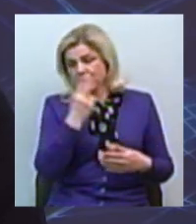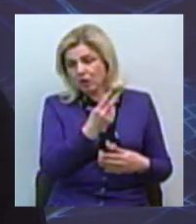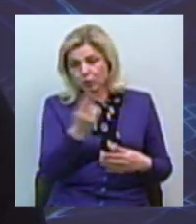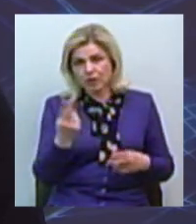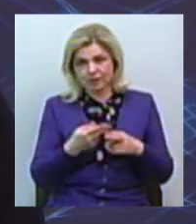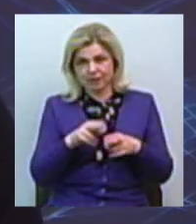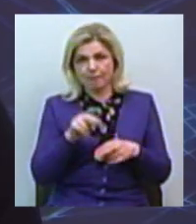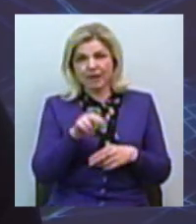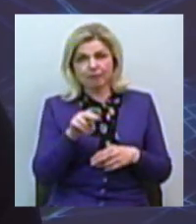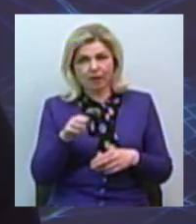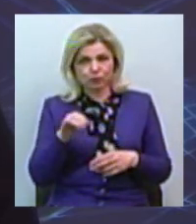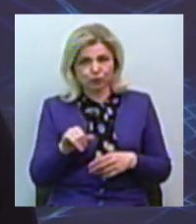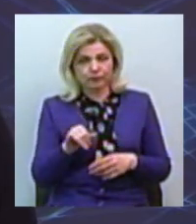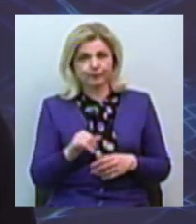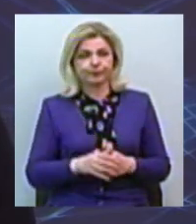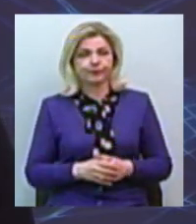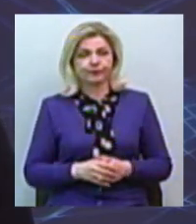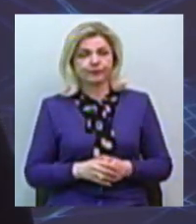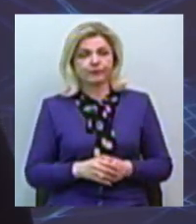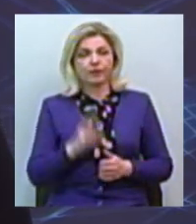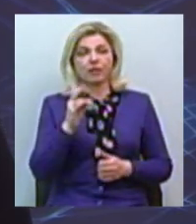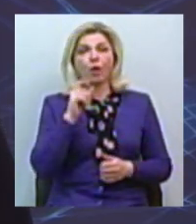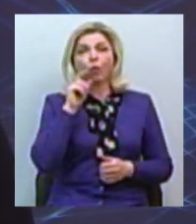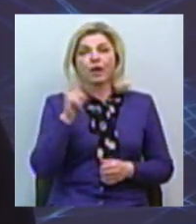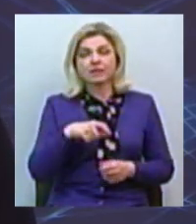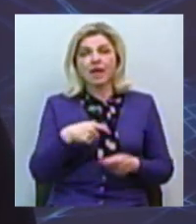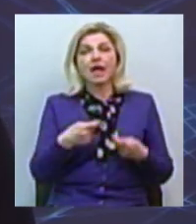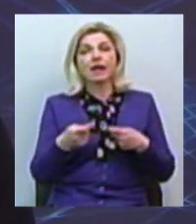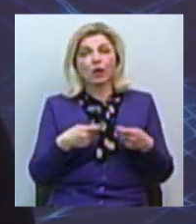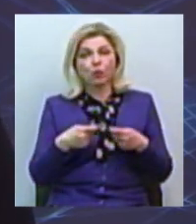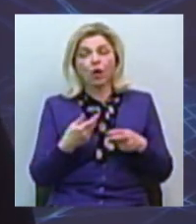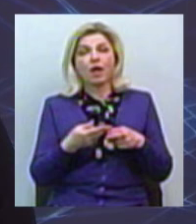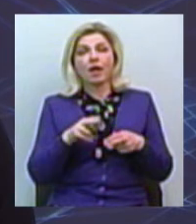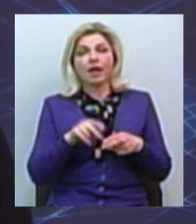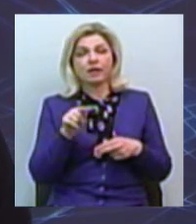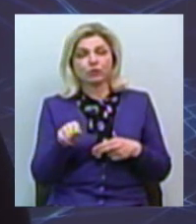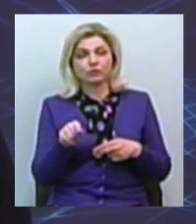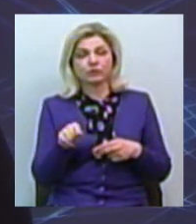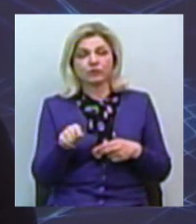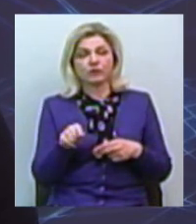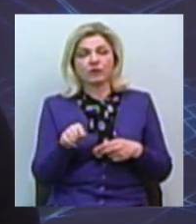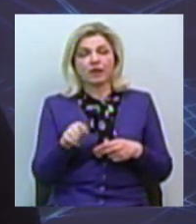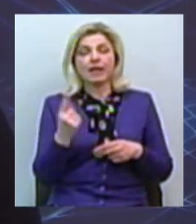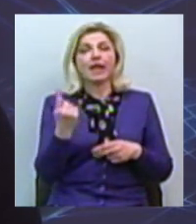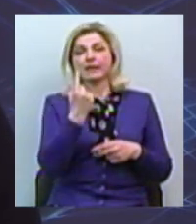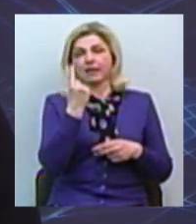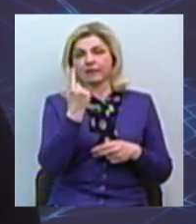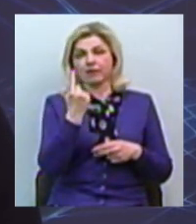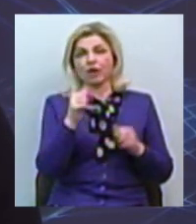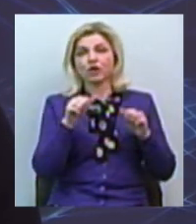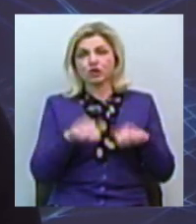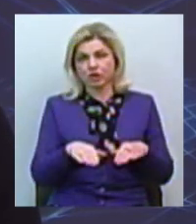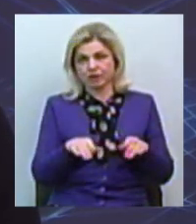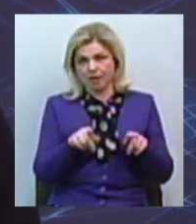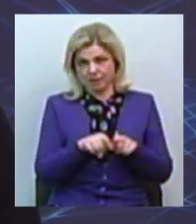Так? Але на українському ринку це, як наскільки мені відомо, це єдине рішення на такому